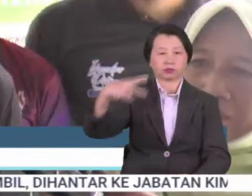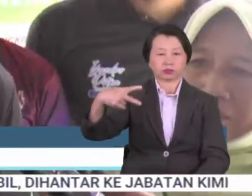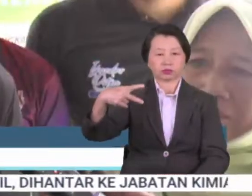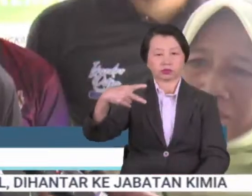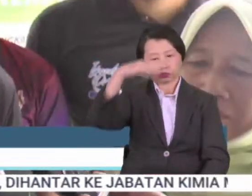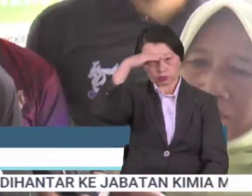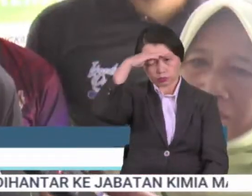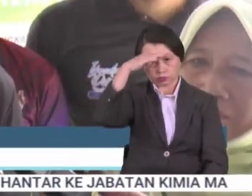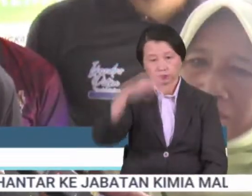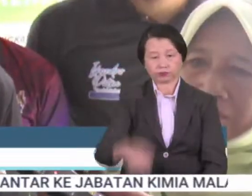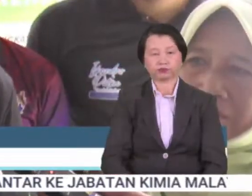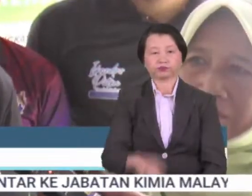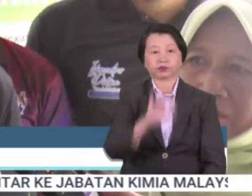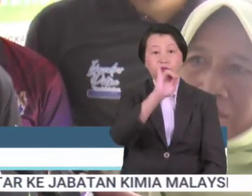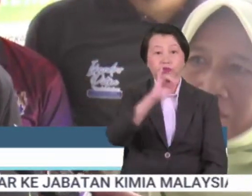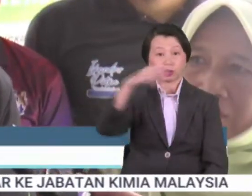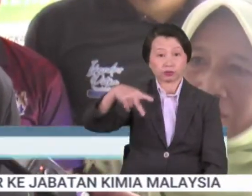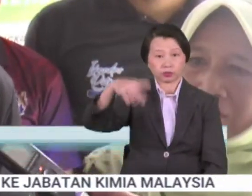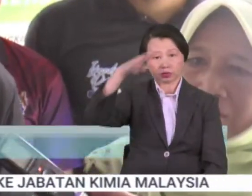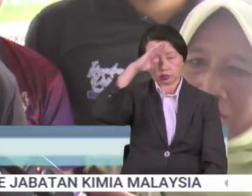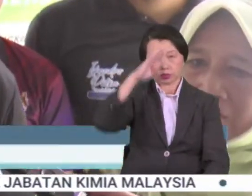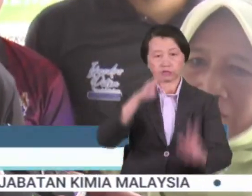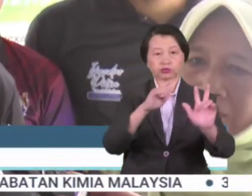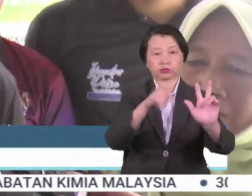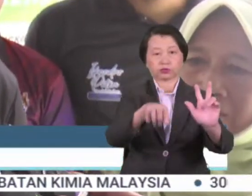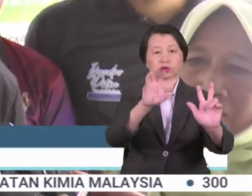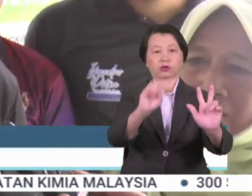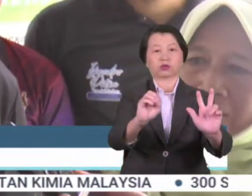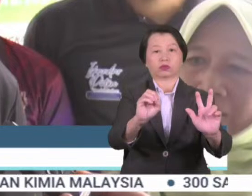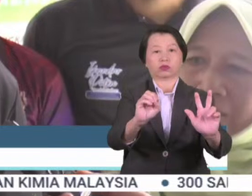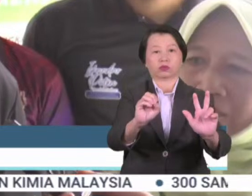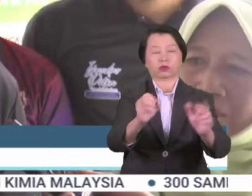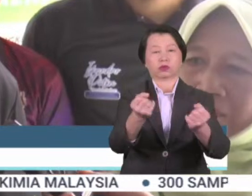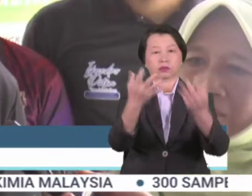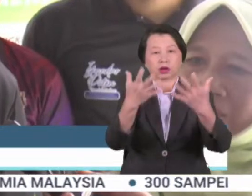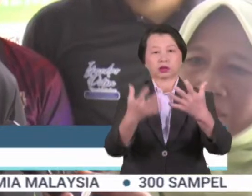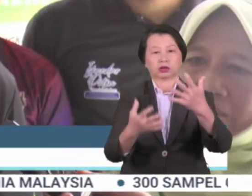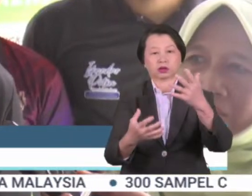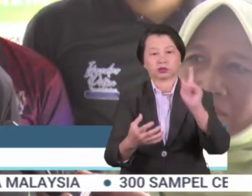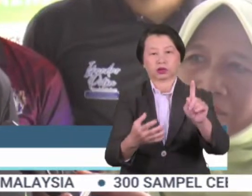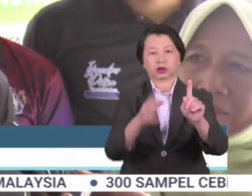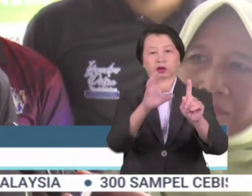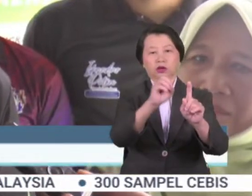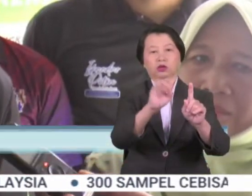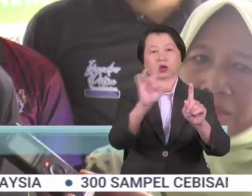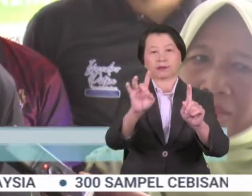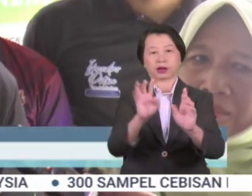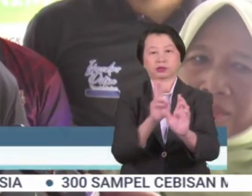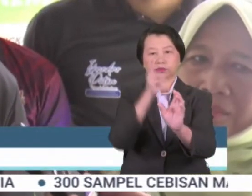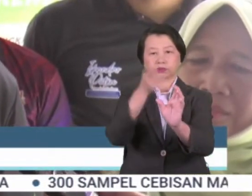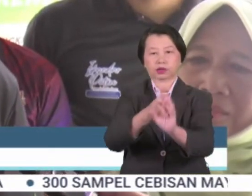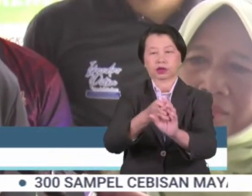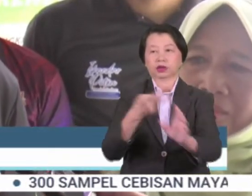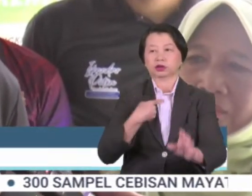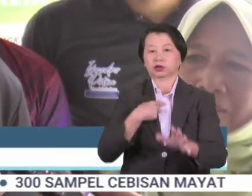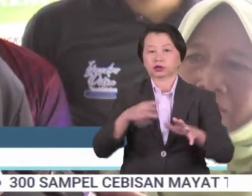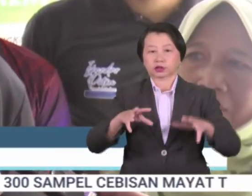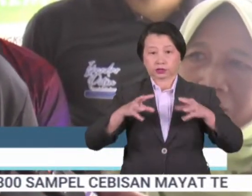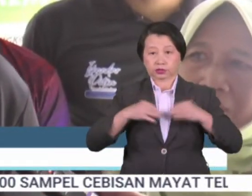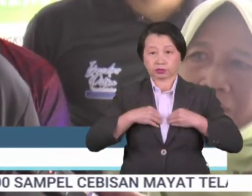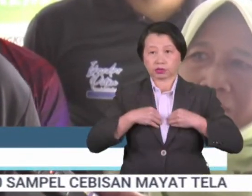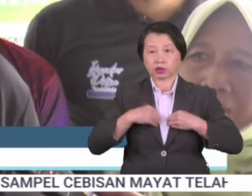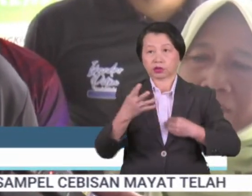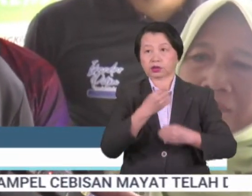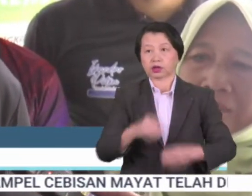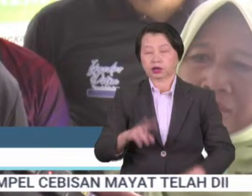puteri isandteron 3.0 sebanyak 108 penyertaan yang kita terima tapi